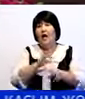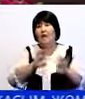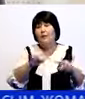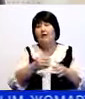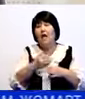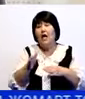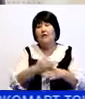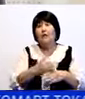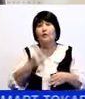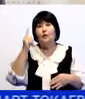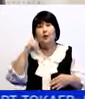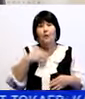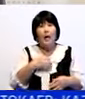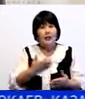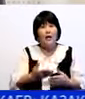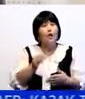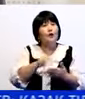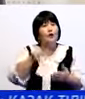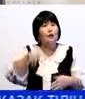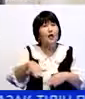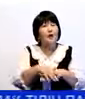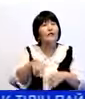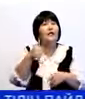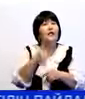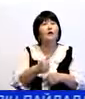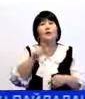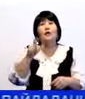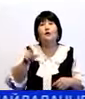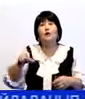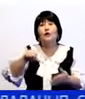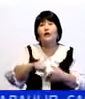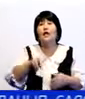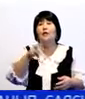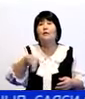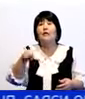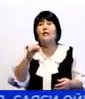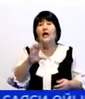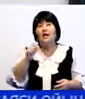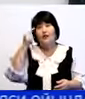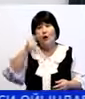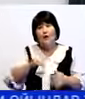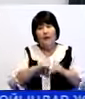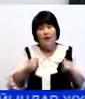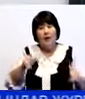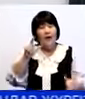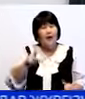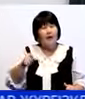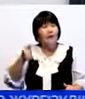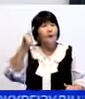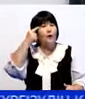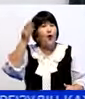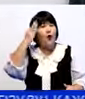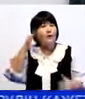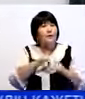білу маңыздылығына тоқталды. Сондай-ақ журналистер қауымы ең бірінші тұрғындар арасында медиа сауаттылықты дамытуға, адамдардың сыни ойлау